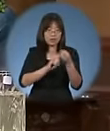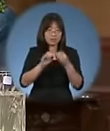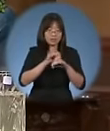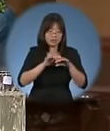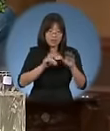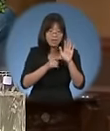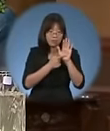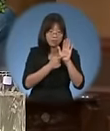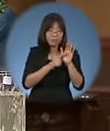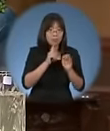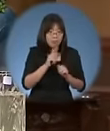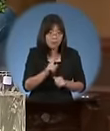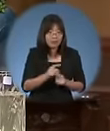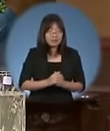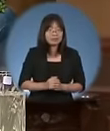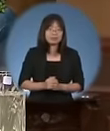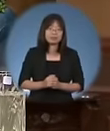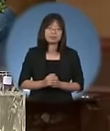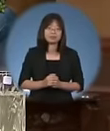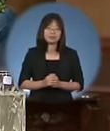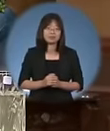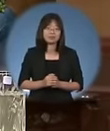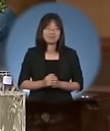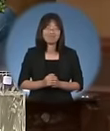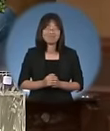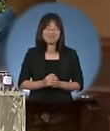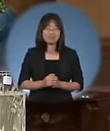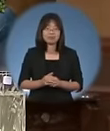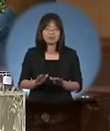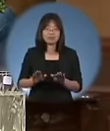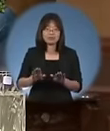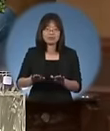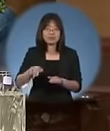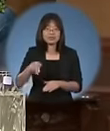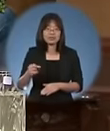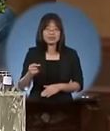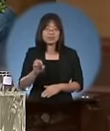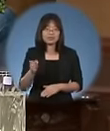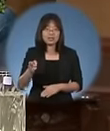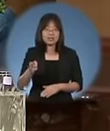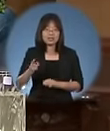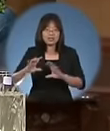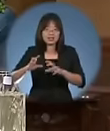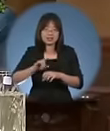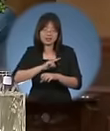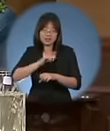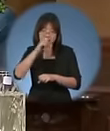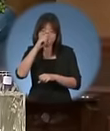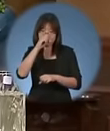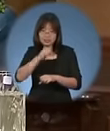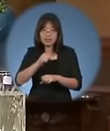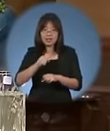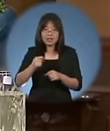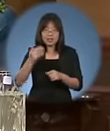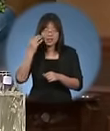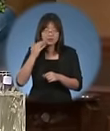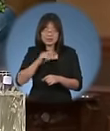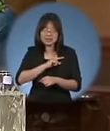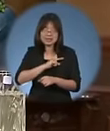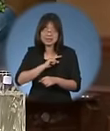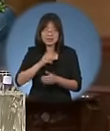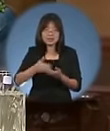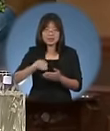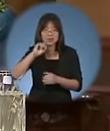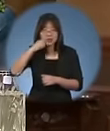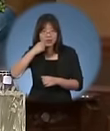답이 나오죠. 네, 네. 참, 그래서 스페인을 가장 좋아하시고 한국을 그리기가 가장 어려우셨고 네.